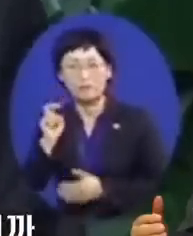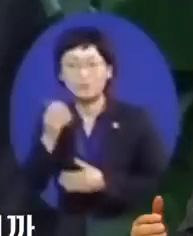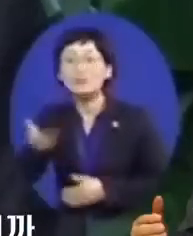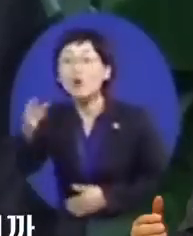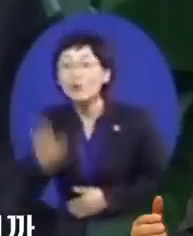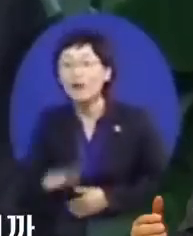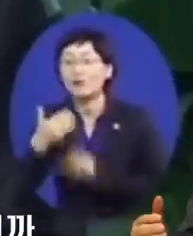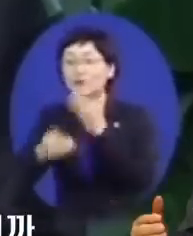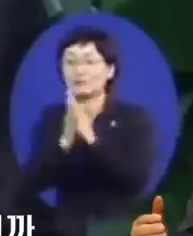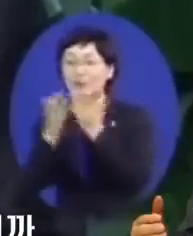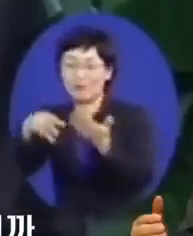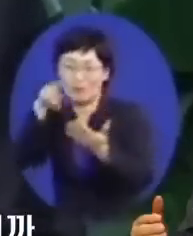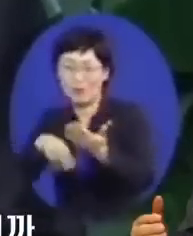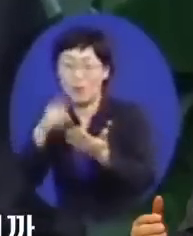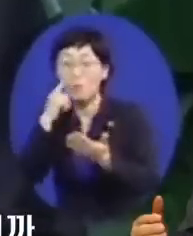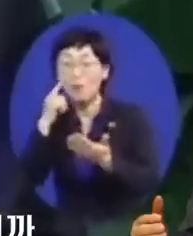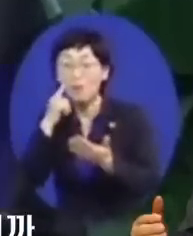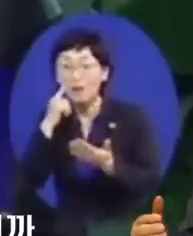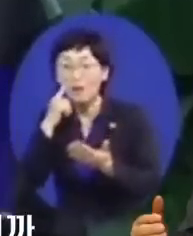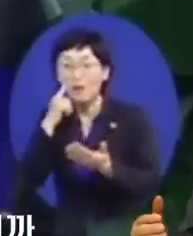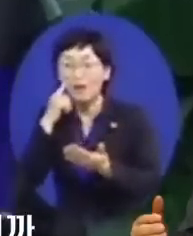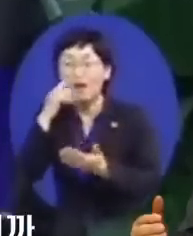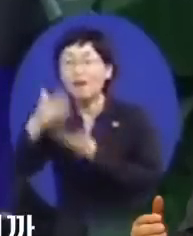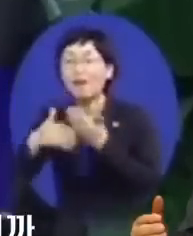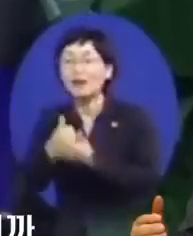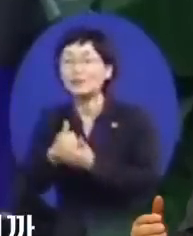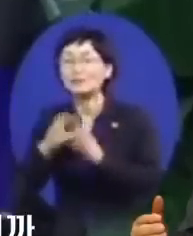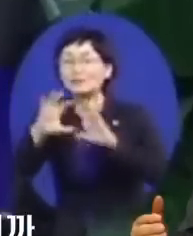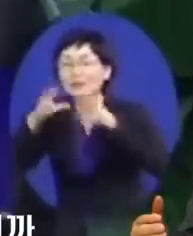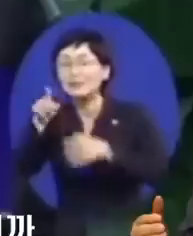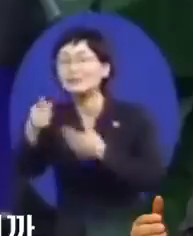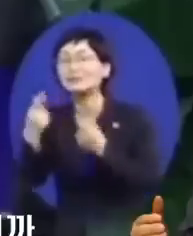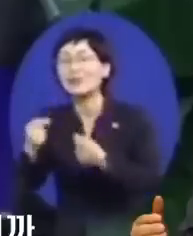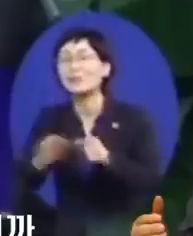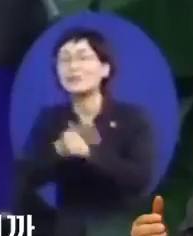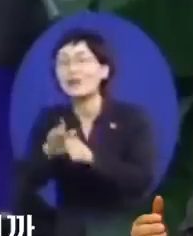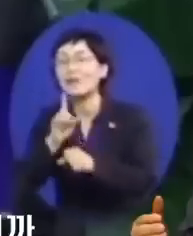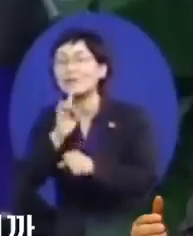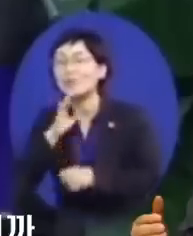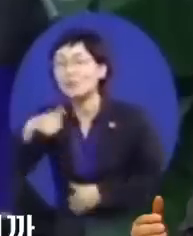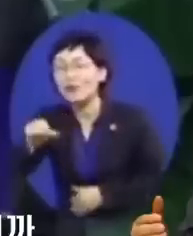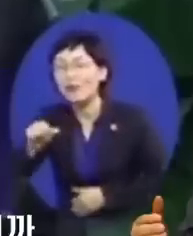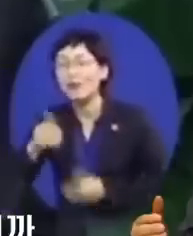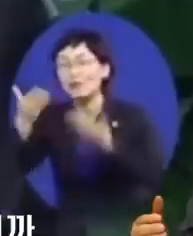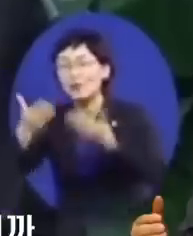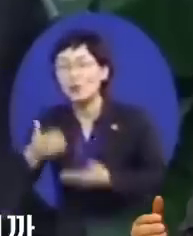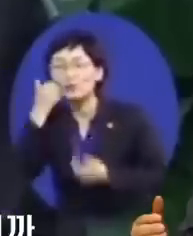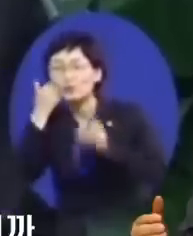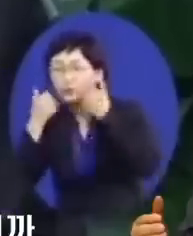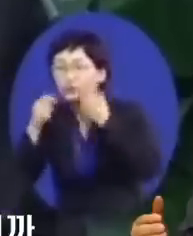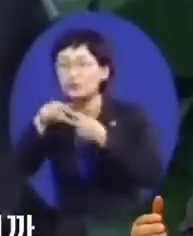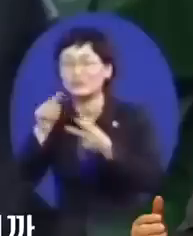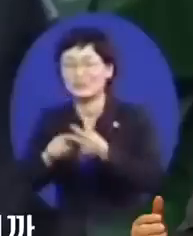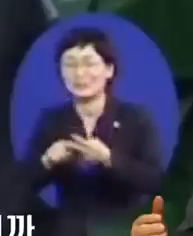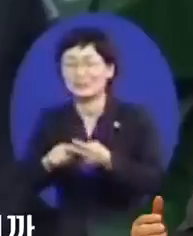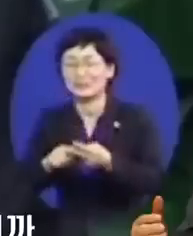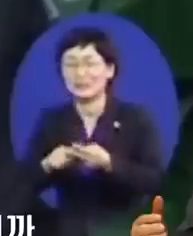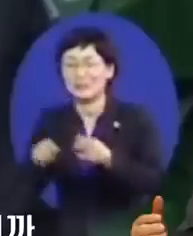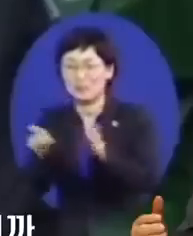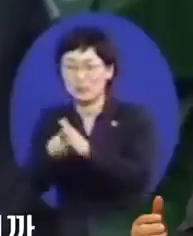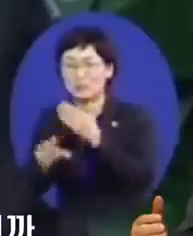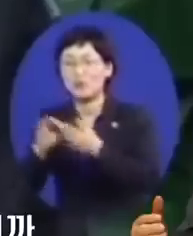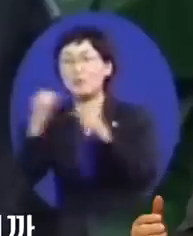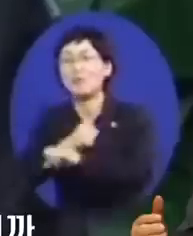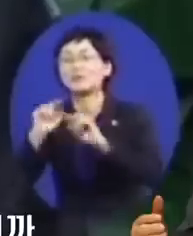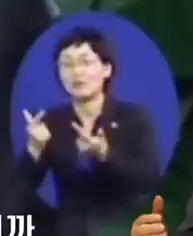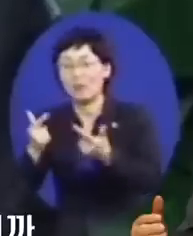그러나 성경은 하나님이 세상을 이처럼 사랑하사 독생자를 주셨으니 누구든지 저를 믿으면 멸망하지 않고 영생을 얻는다고